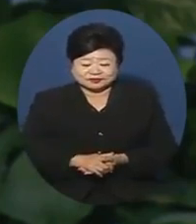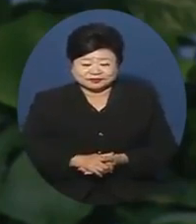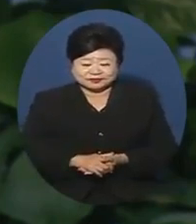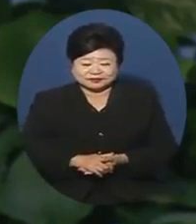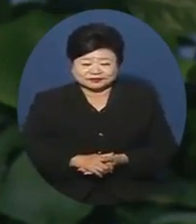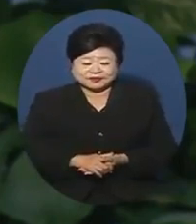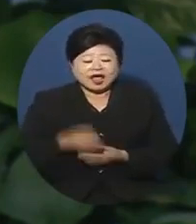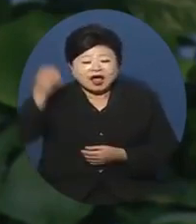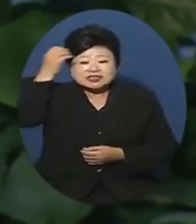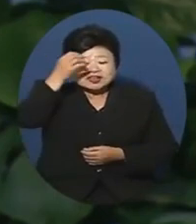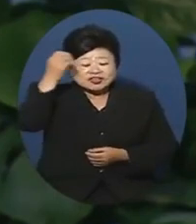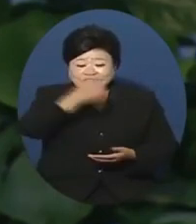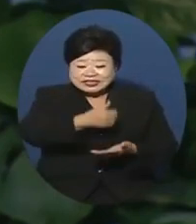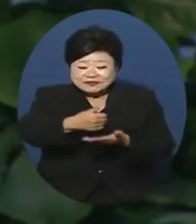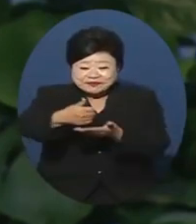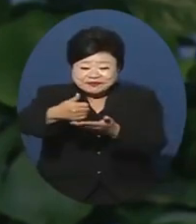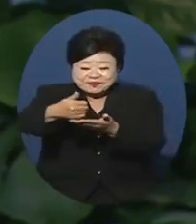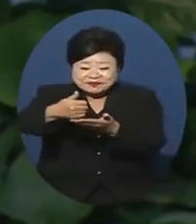그 성령님